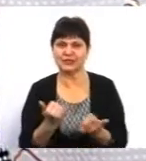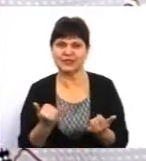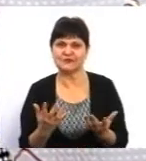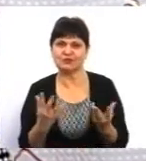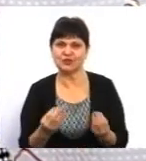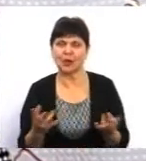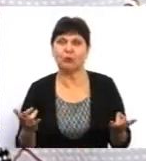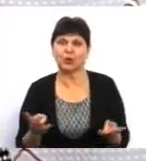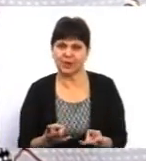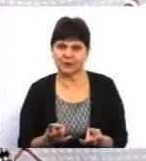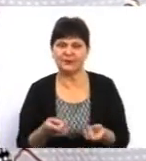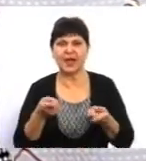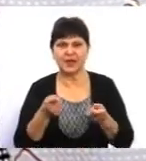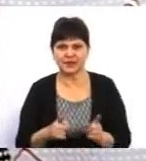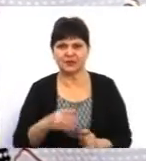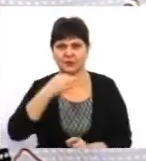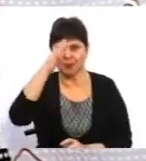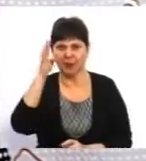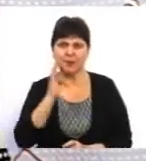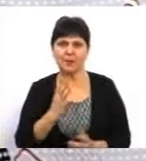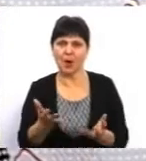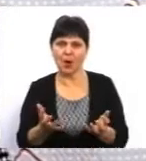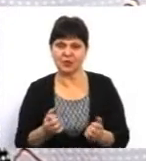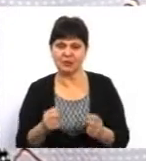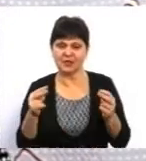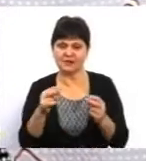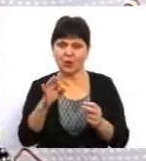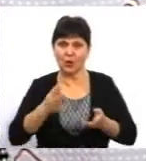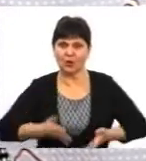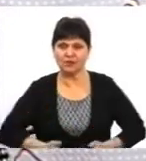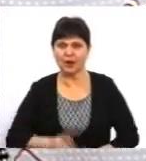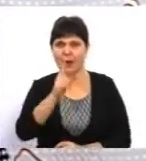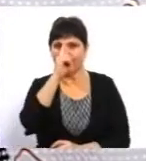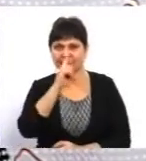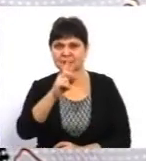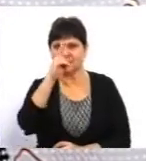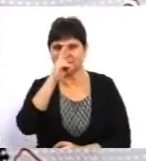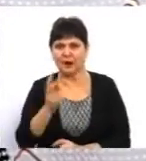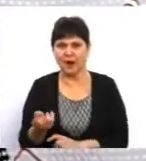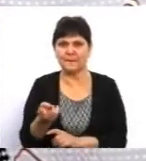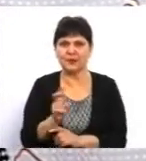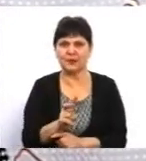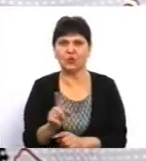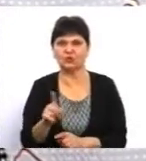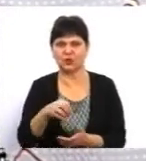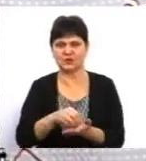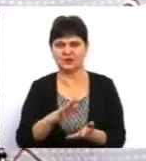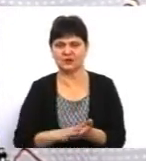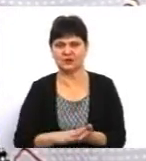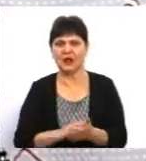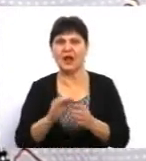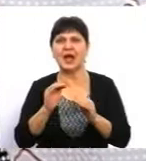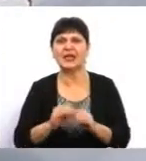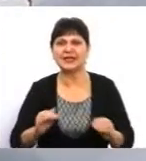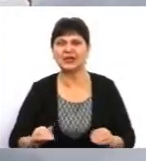що дійсно батьки, отримавши свідоцтво про народження, буквально місяць, два-три, приходять до нас для того, щоб зареєструвати дитину в садочок. А тут